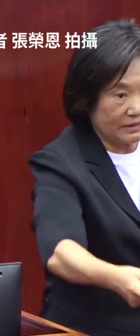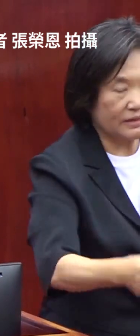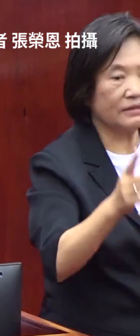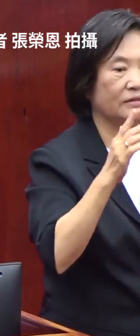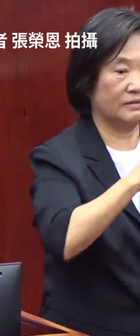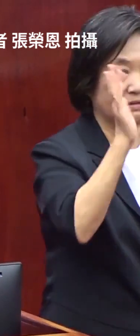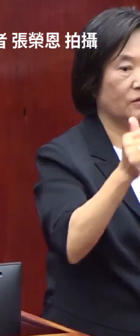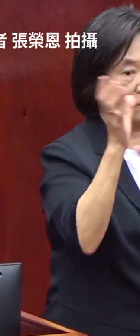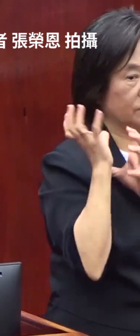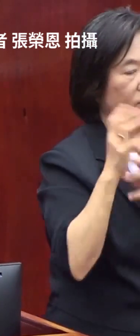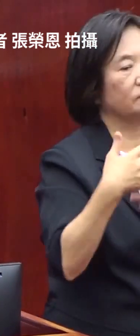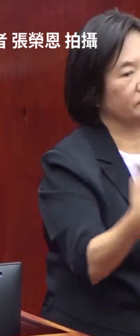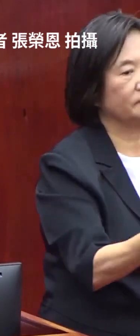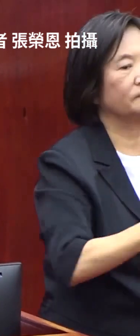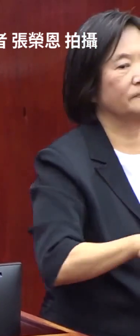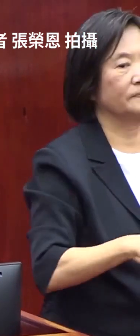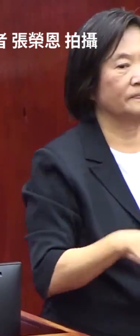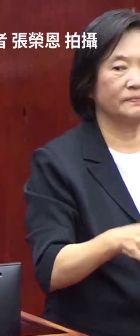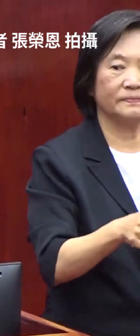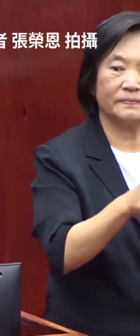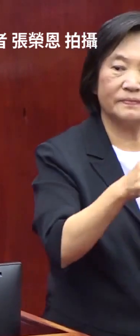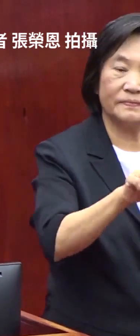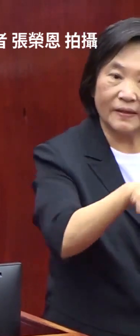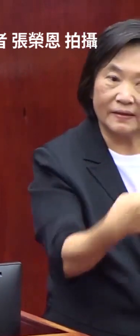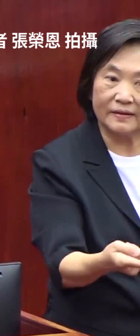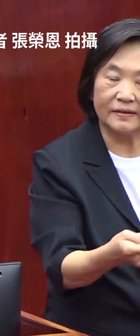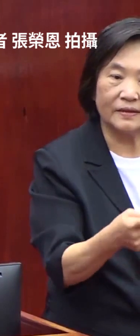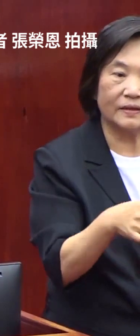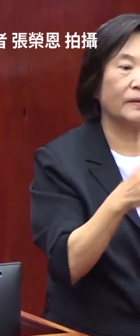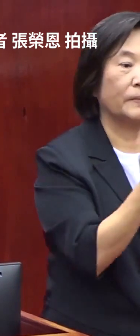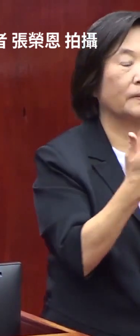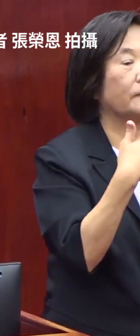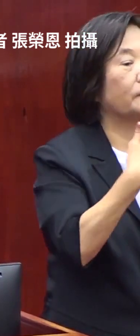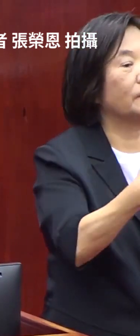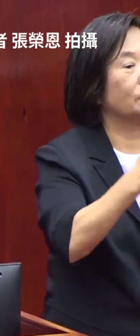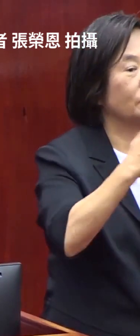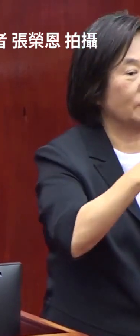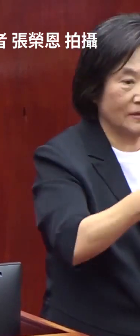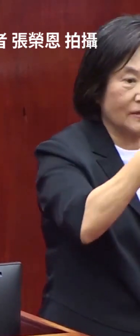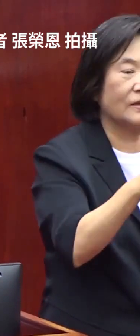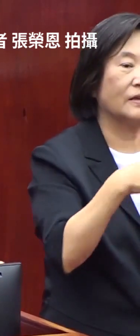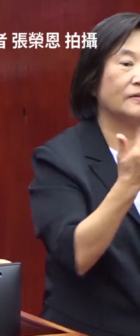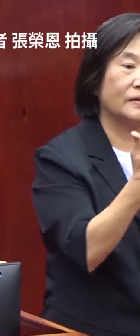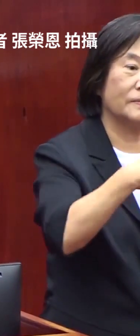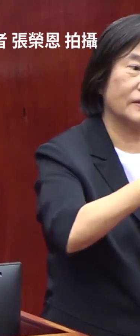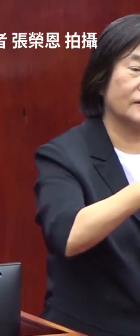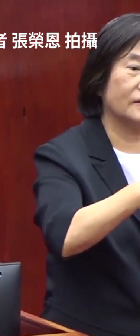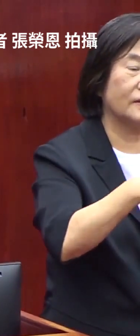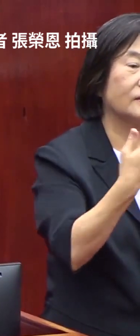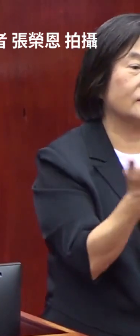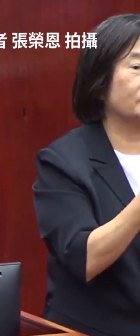会完工。另外在2年内要开工的是北美二馆跟台北印图，那印图现